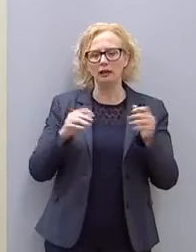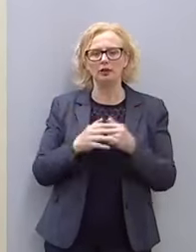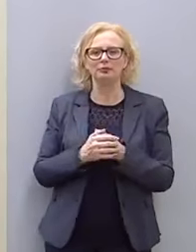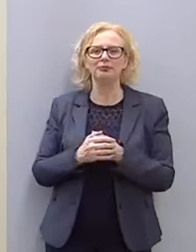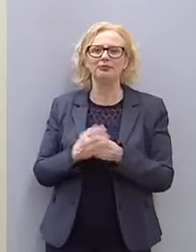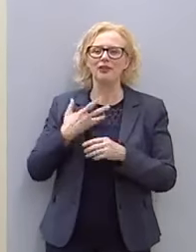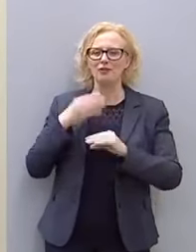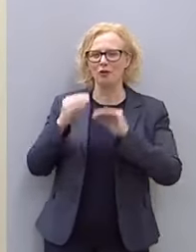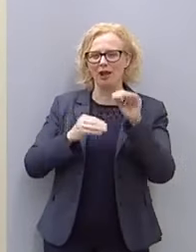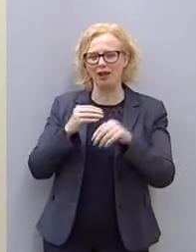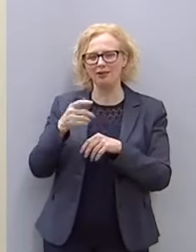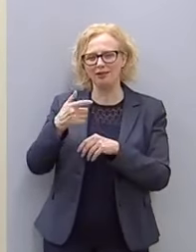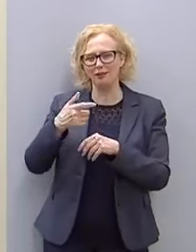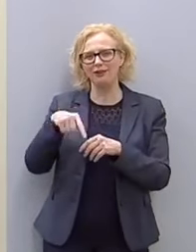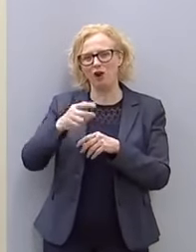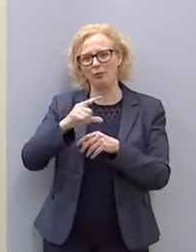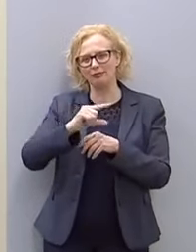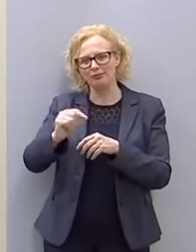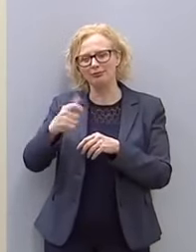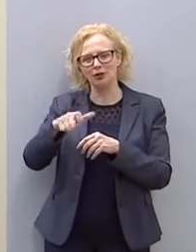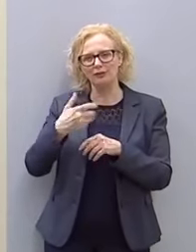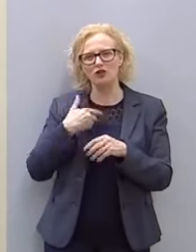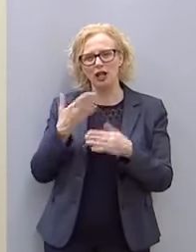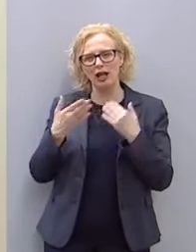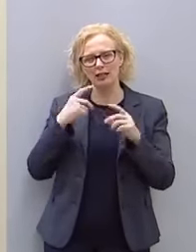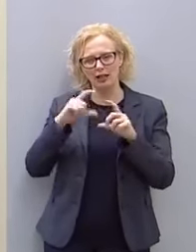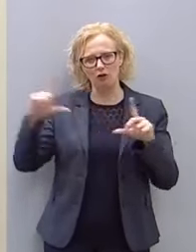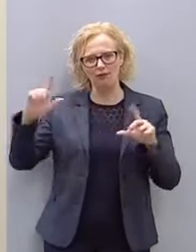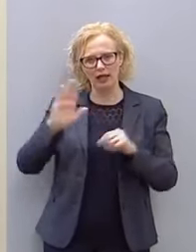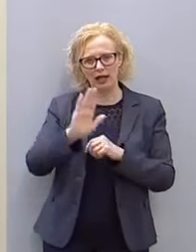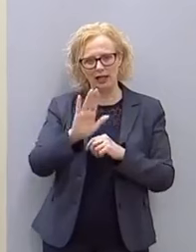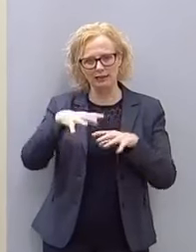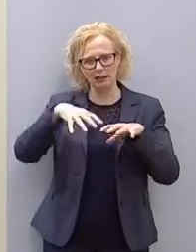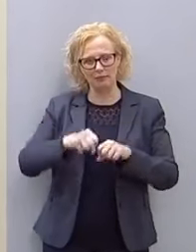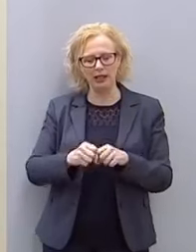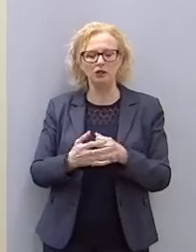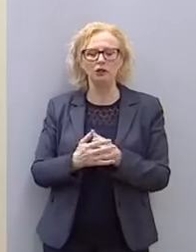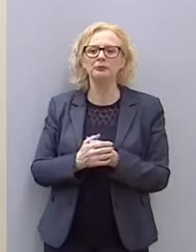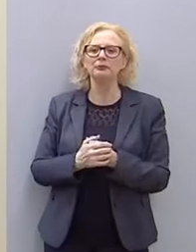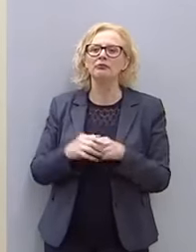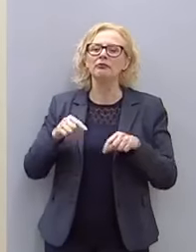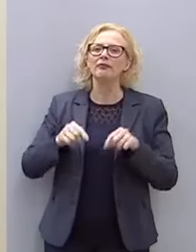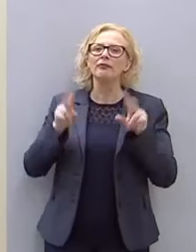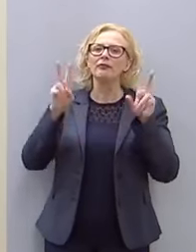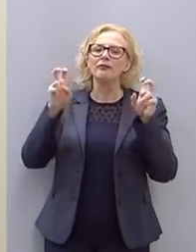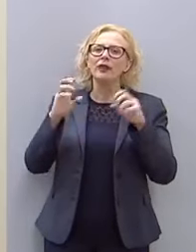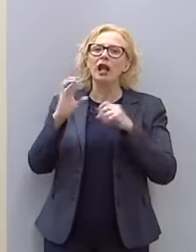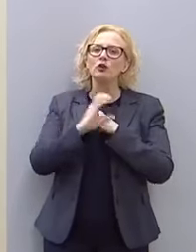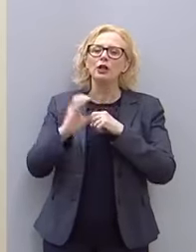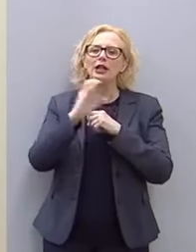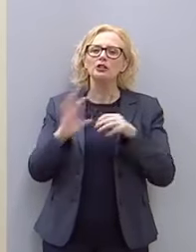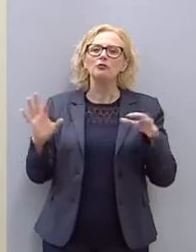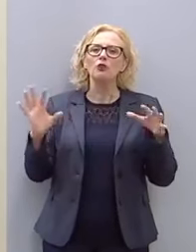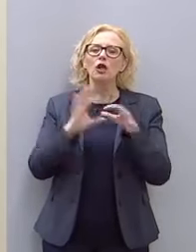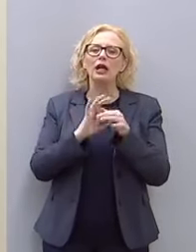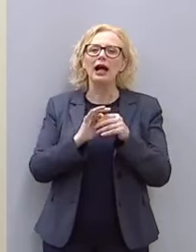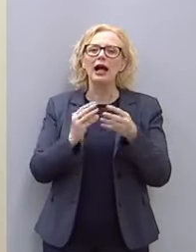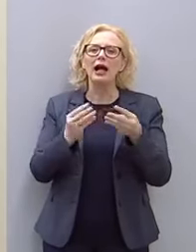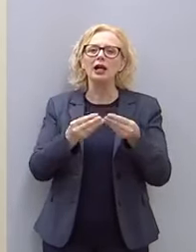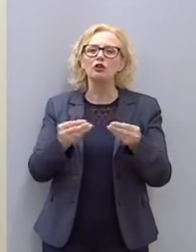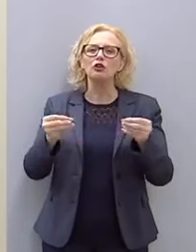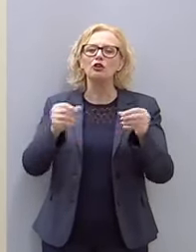la lasciamo andare perché so che è un altro appuntamento in teleconferenza presidente un tema di oggi legato al turismo a quello delle spiagge e quindi